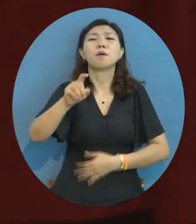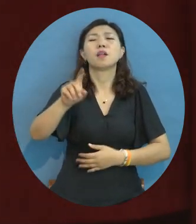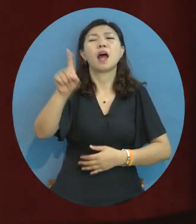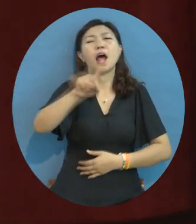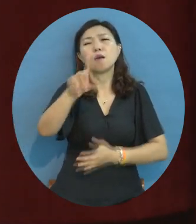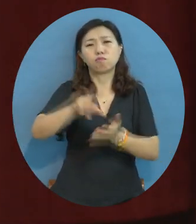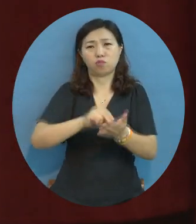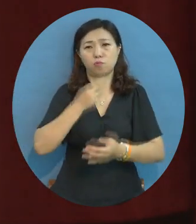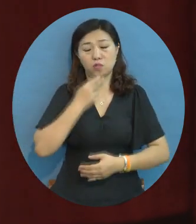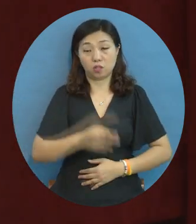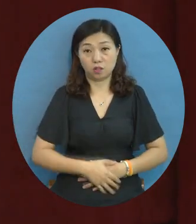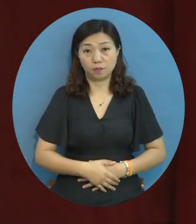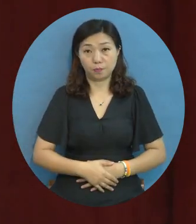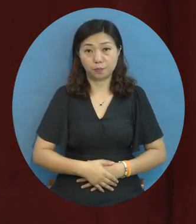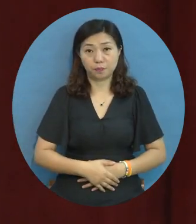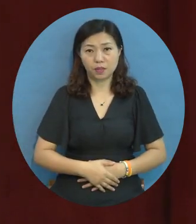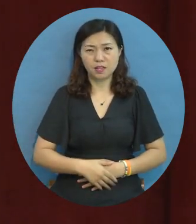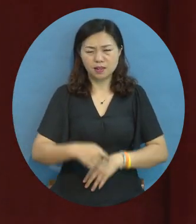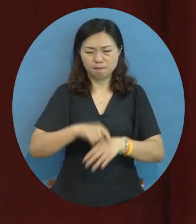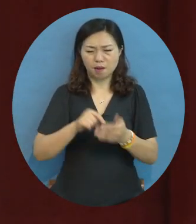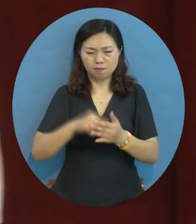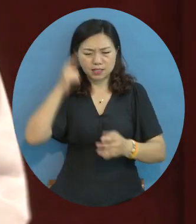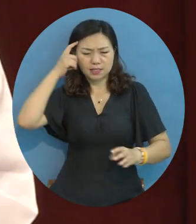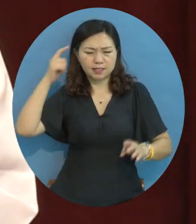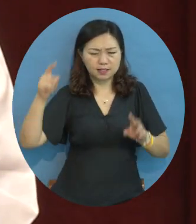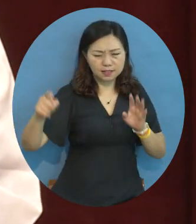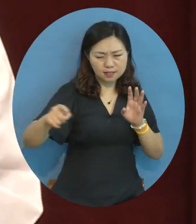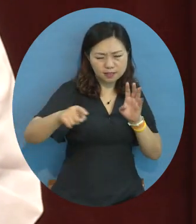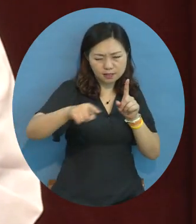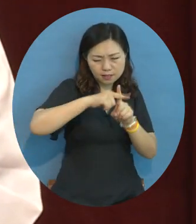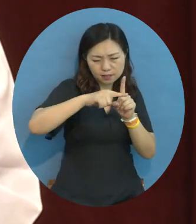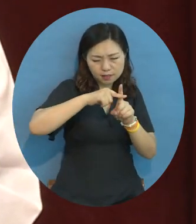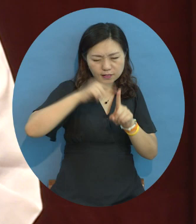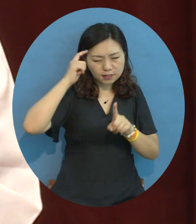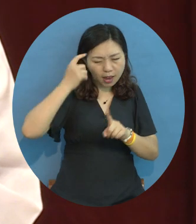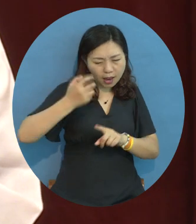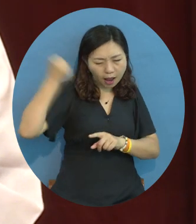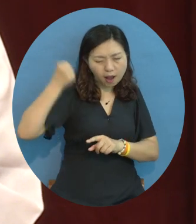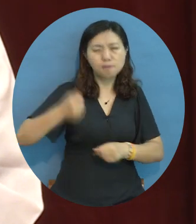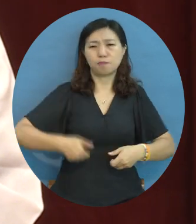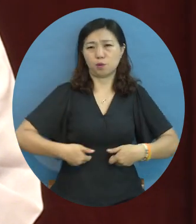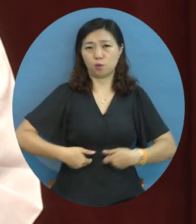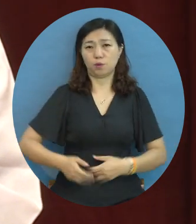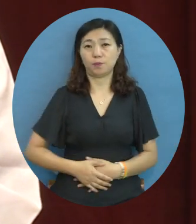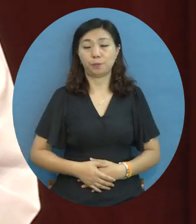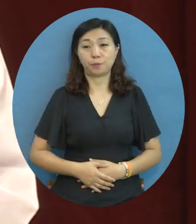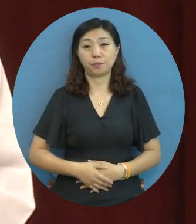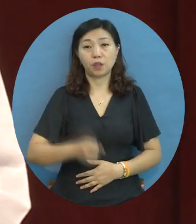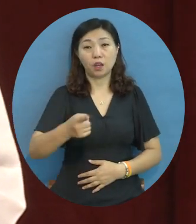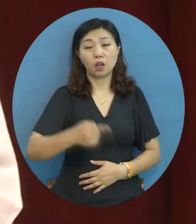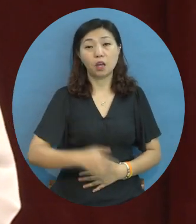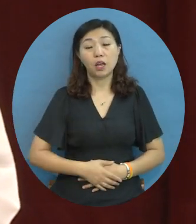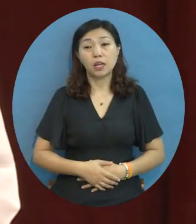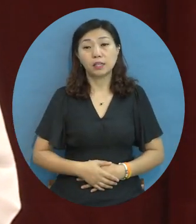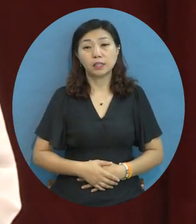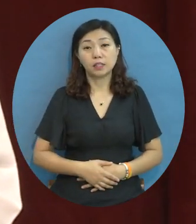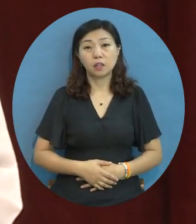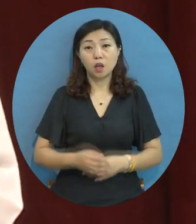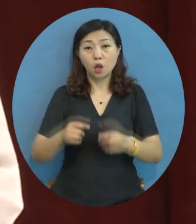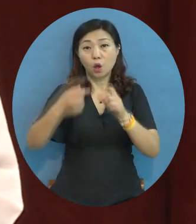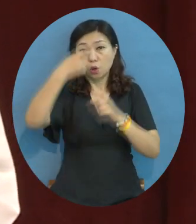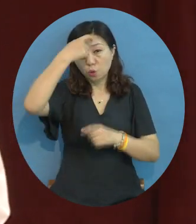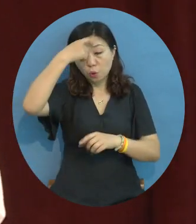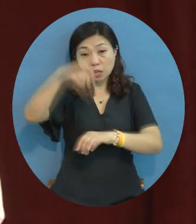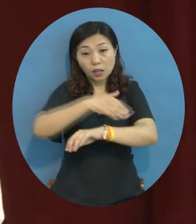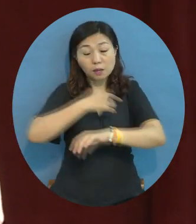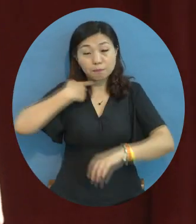그러니까 마음을 그렇게 딱 긍정적으로 먹어보라. 네. 이걸 교회 다녔어요? 안 다녔어요? 교회요? 응. 교회 다닌 적이